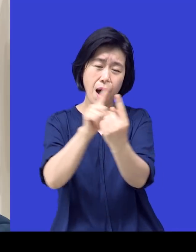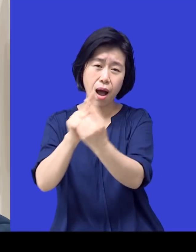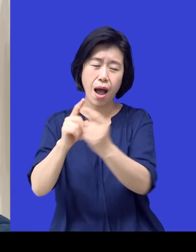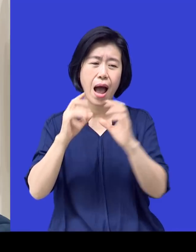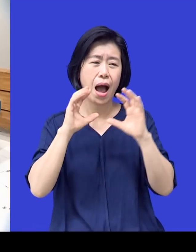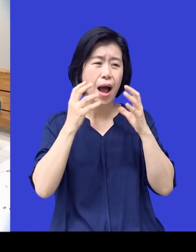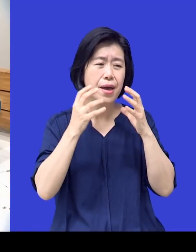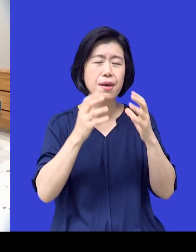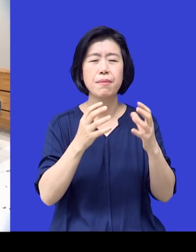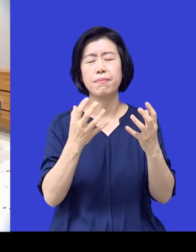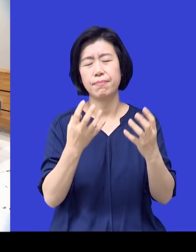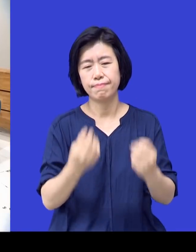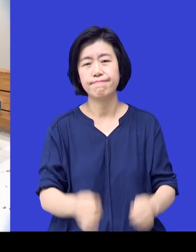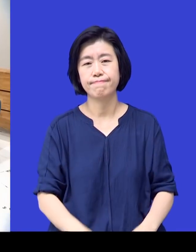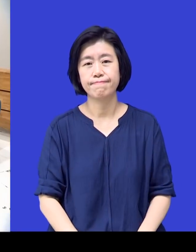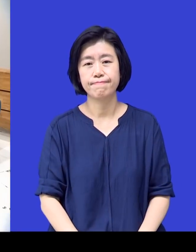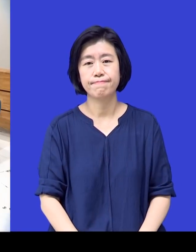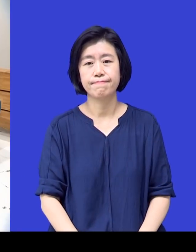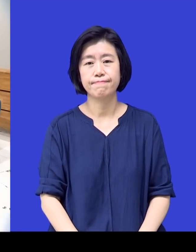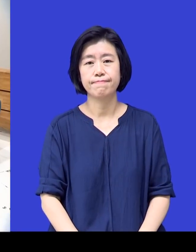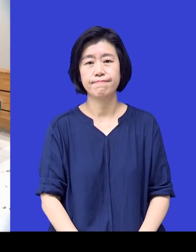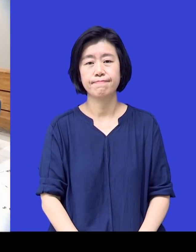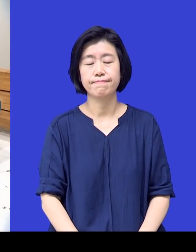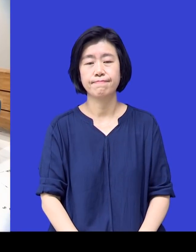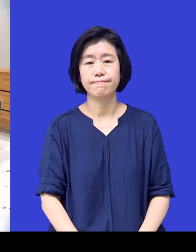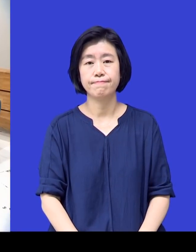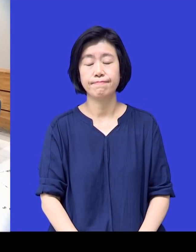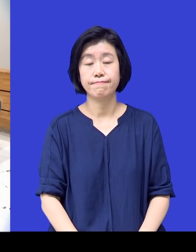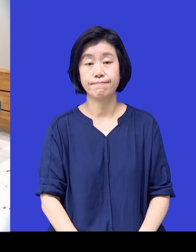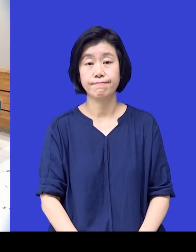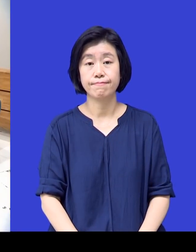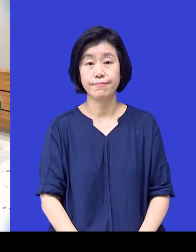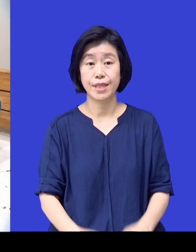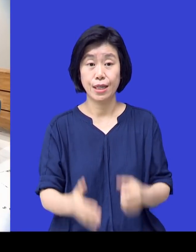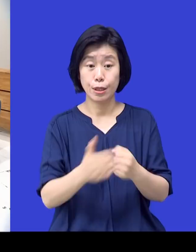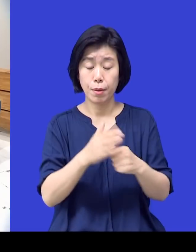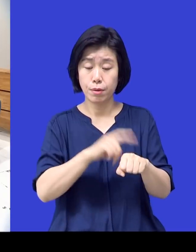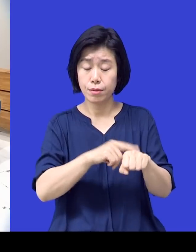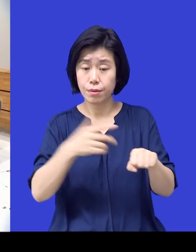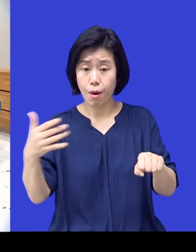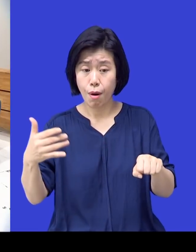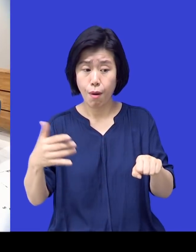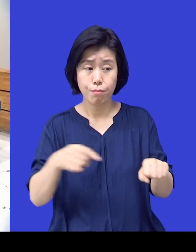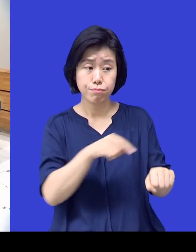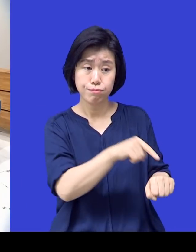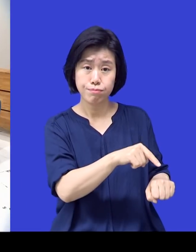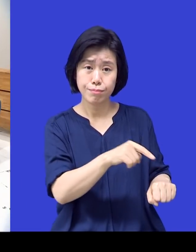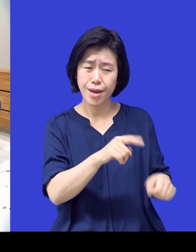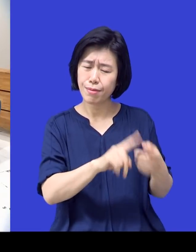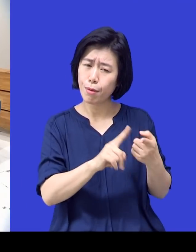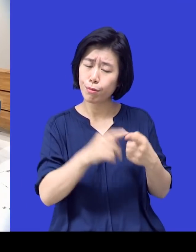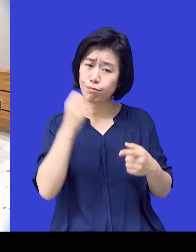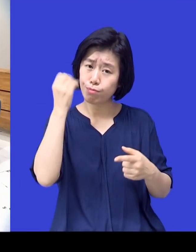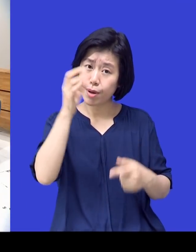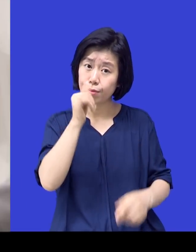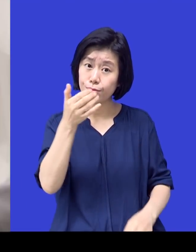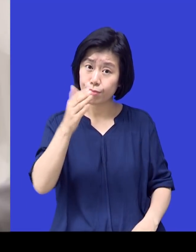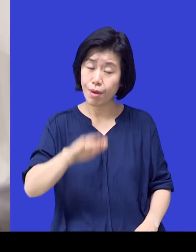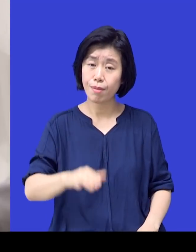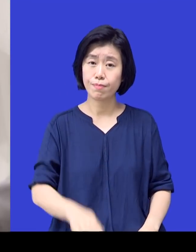하나이 만나고 잊었는데 제 아이가 됐잖아요. 소식이 왔는데 어떤 영상이